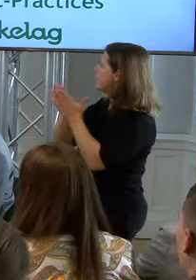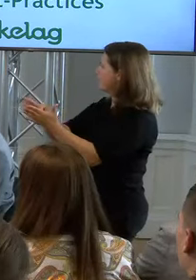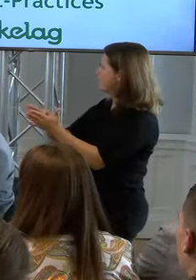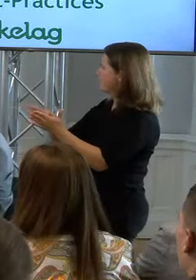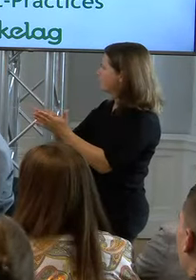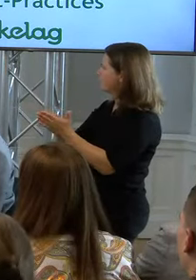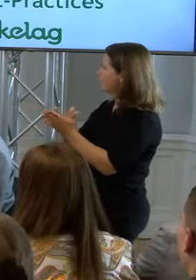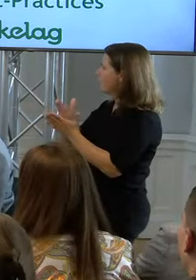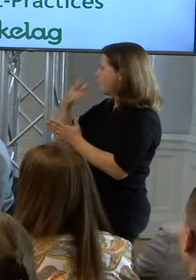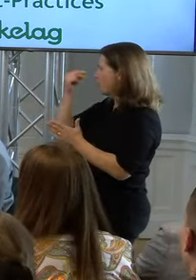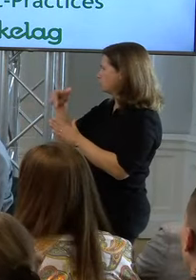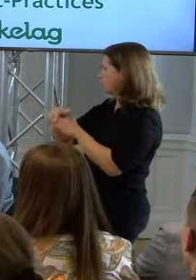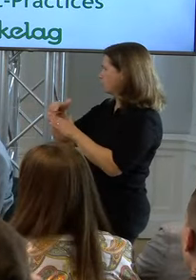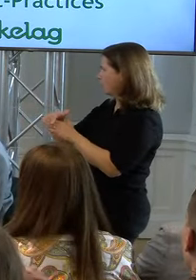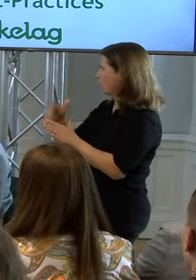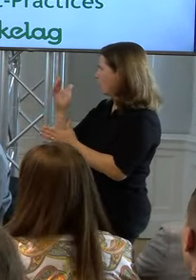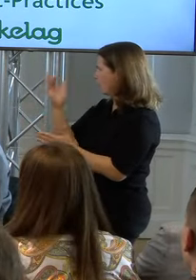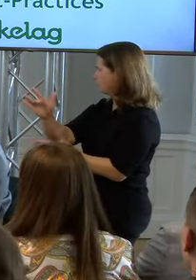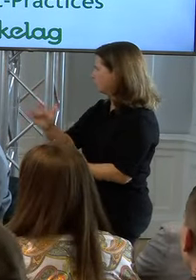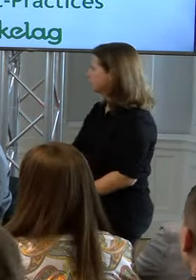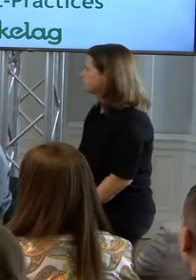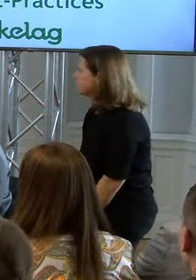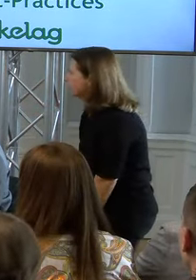an andere Menschen?